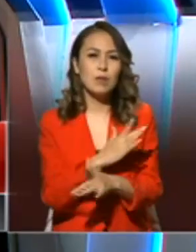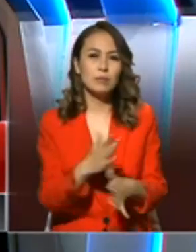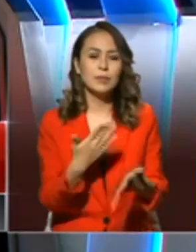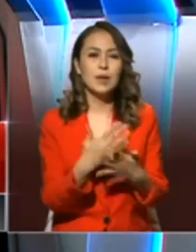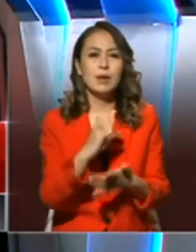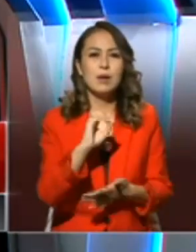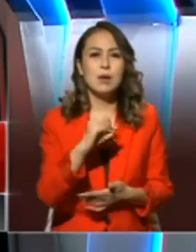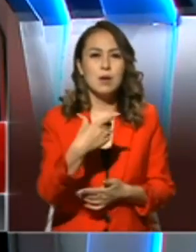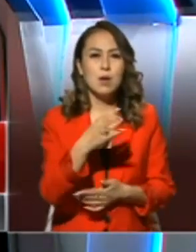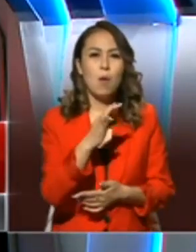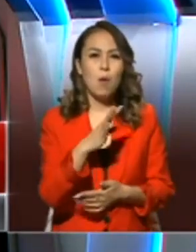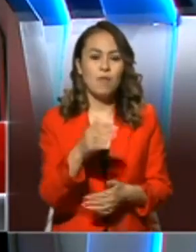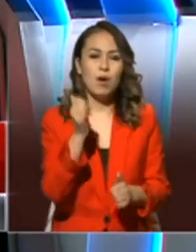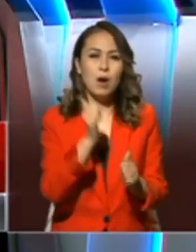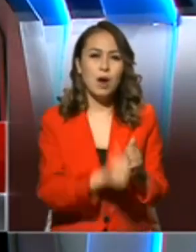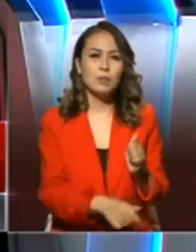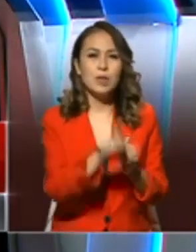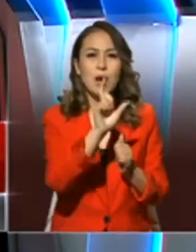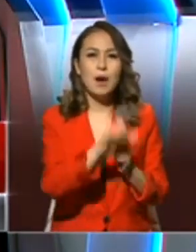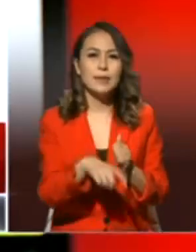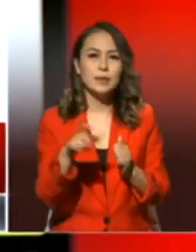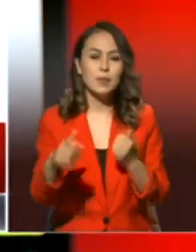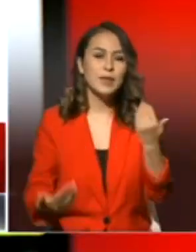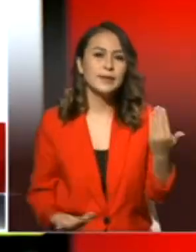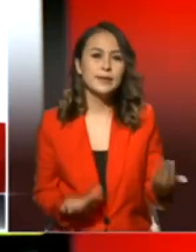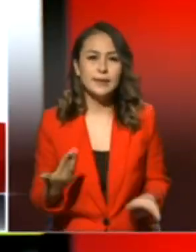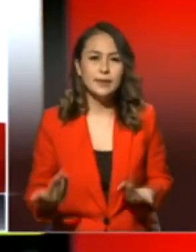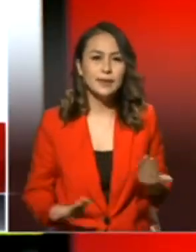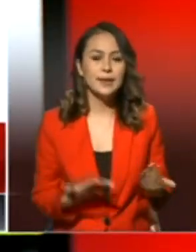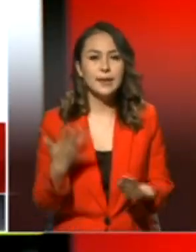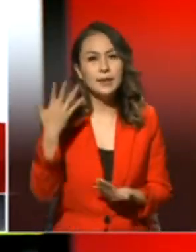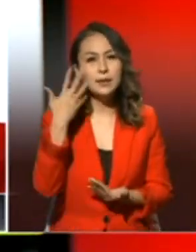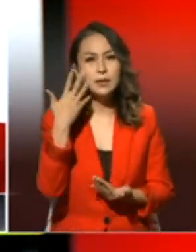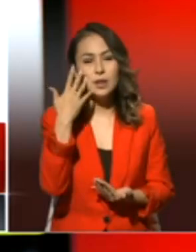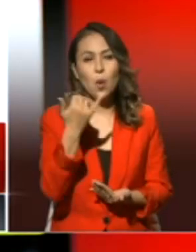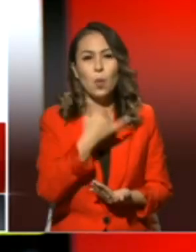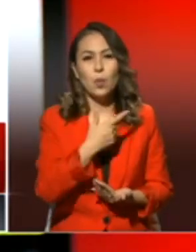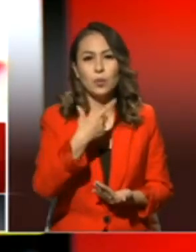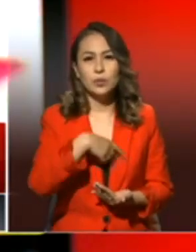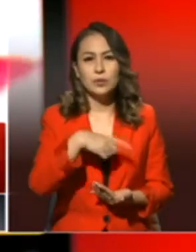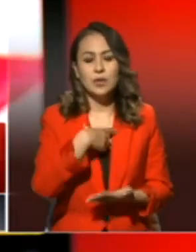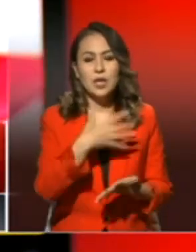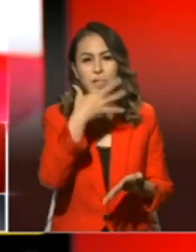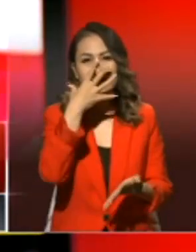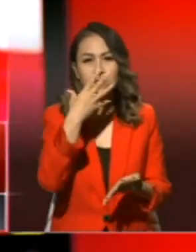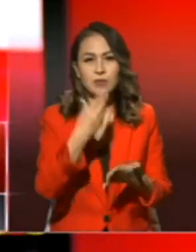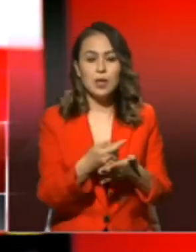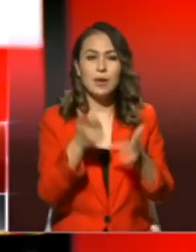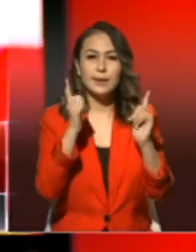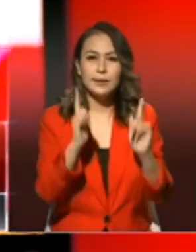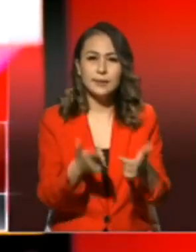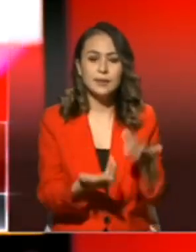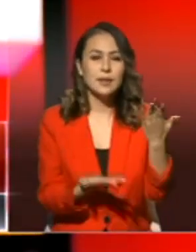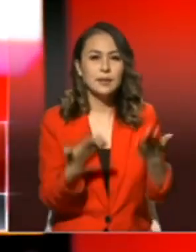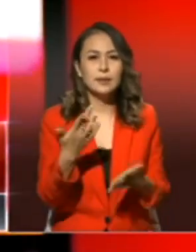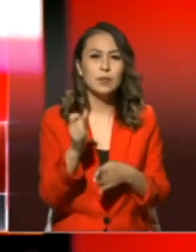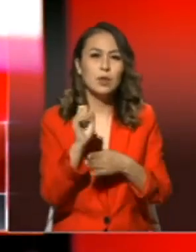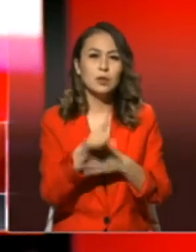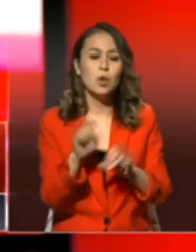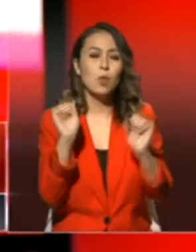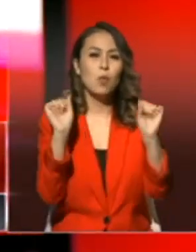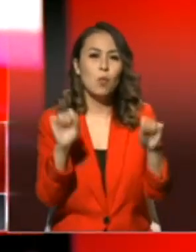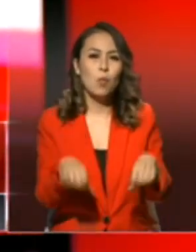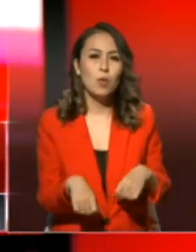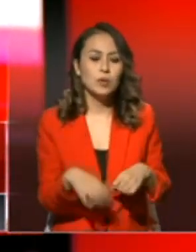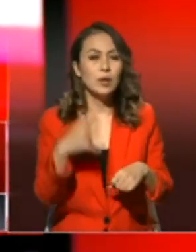ЕГОВ арқылы әрбір азамат тірі кезінде өзінің немесе донорлыққа келісімін немесе қарсылығын білдіруге болады.